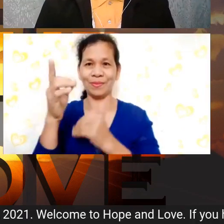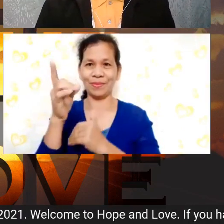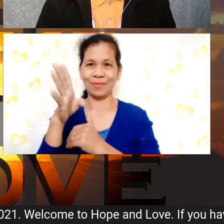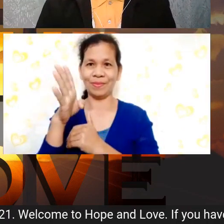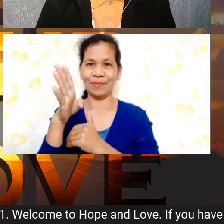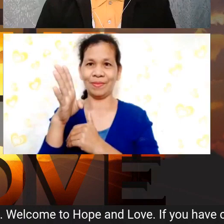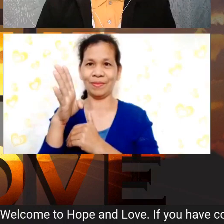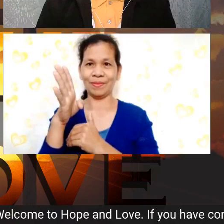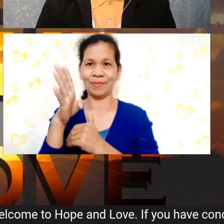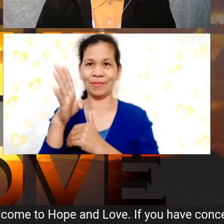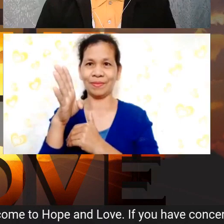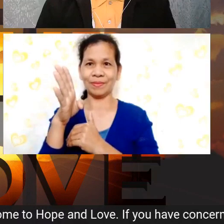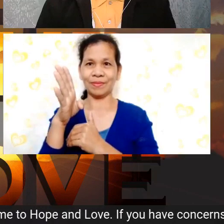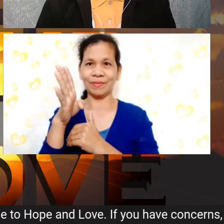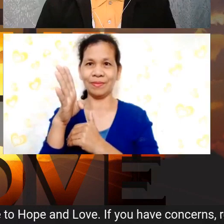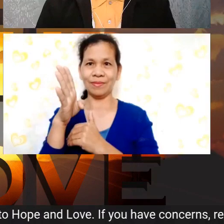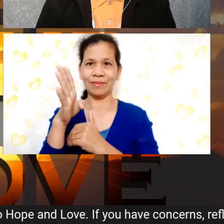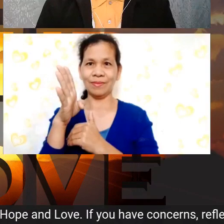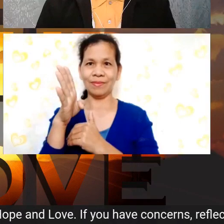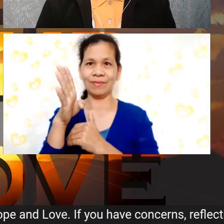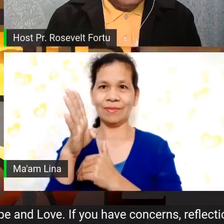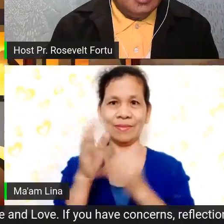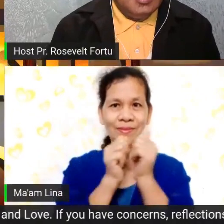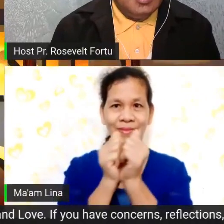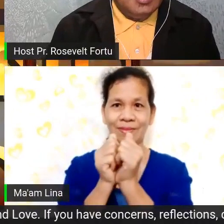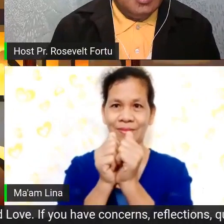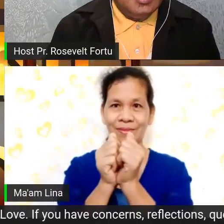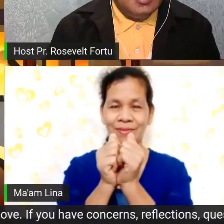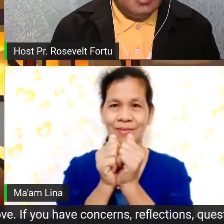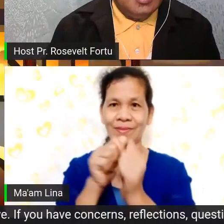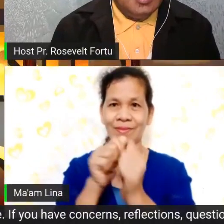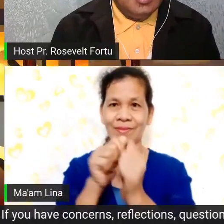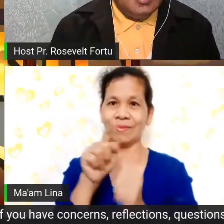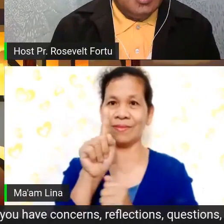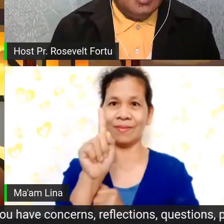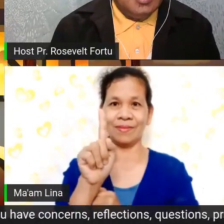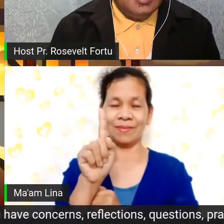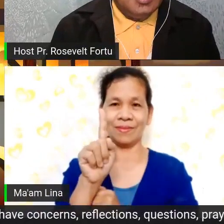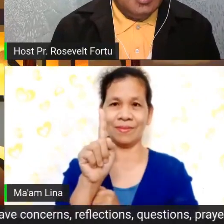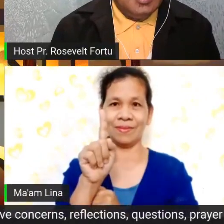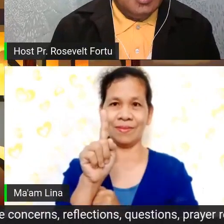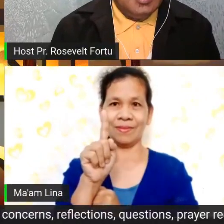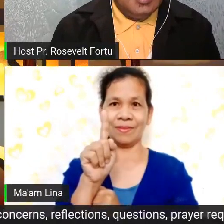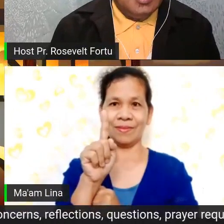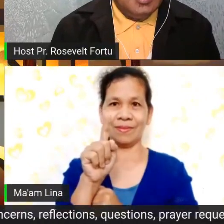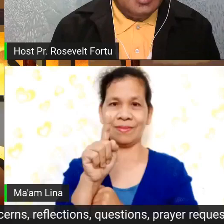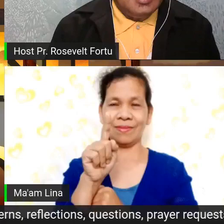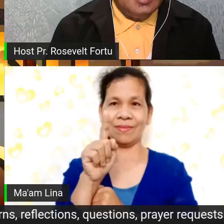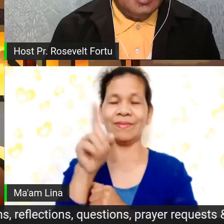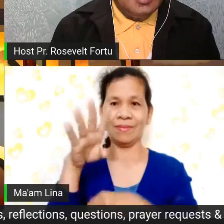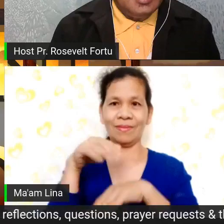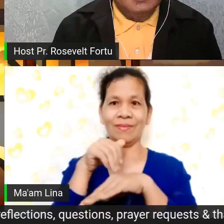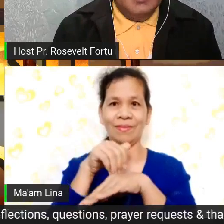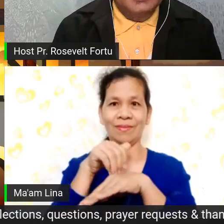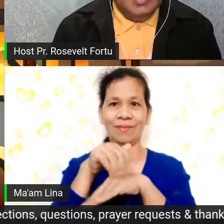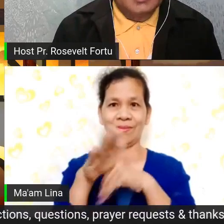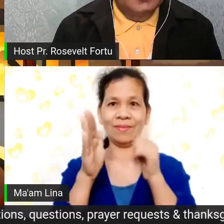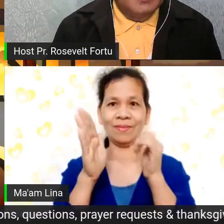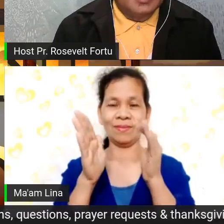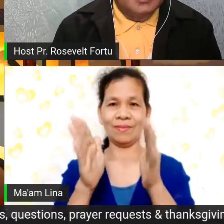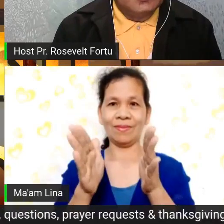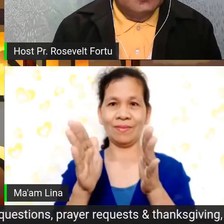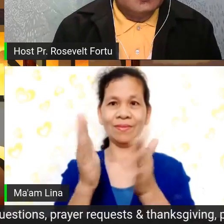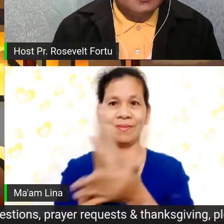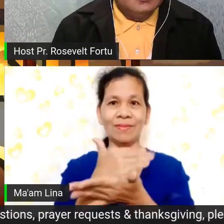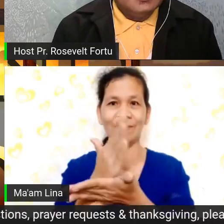na ating kapiling ang isang sinugo ng ating mahal na Panginoon na siyang maghuhatid ng mensahe